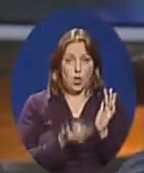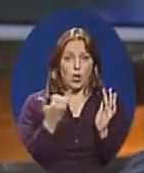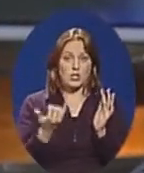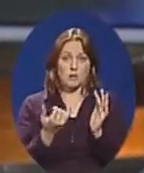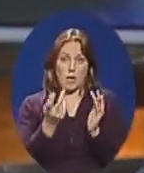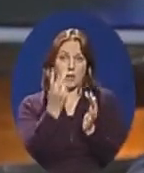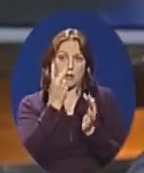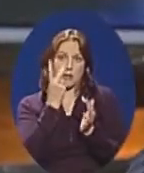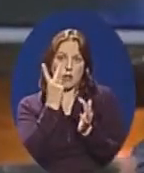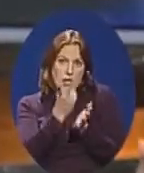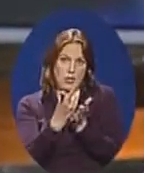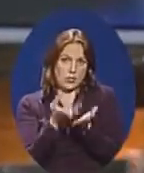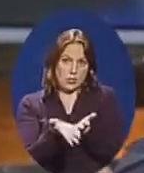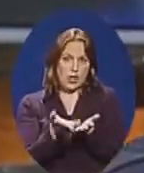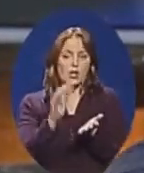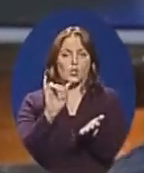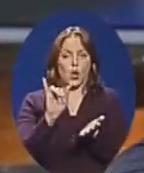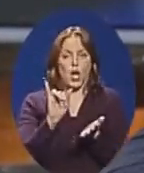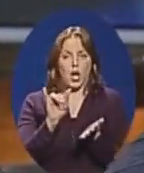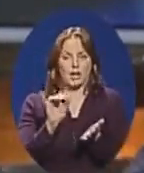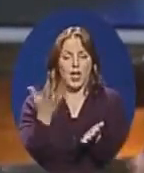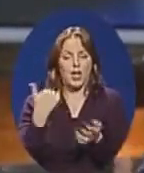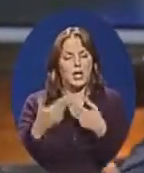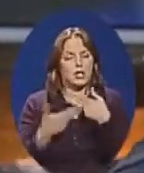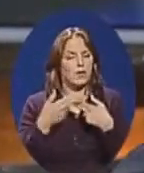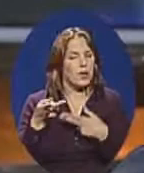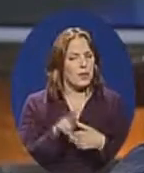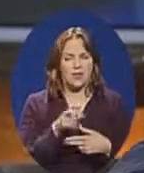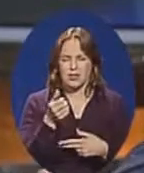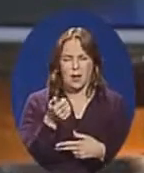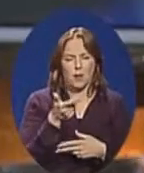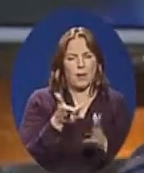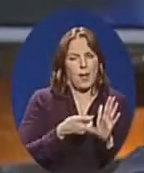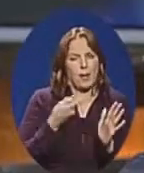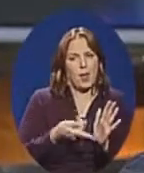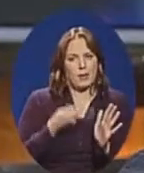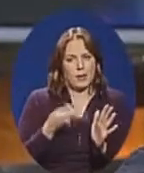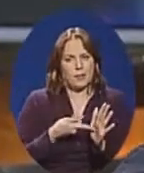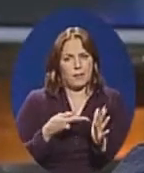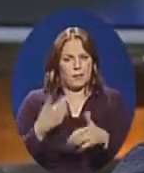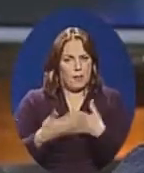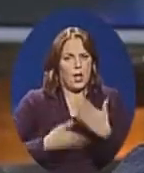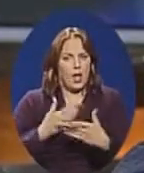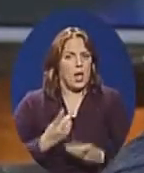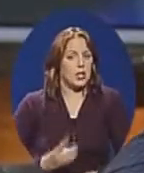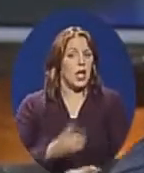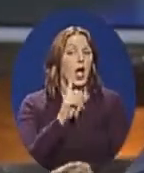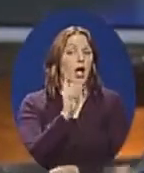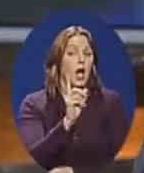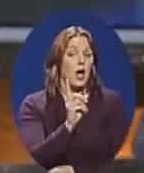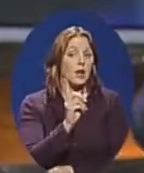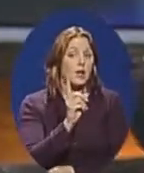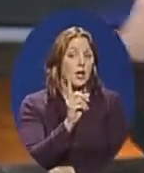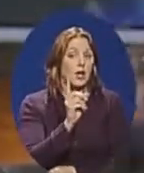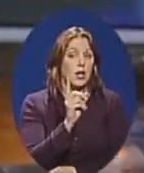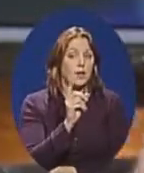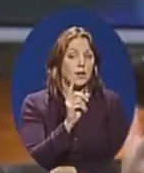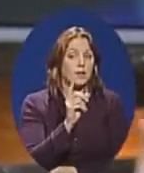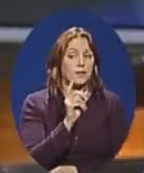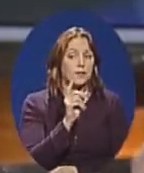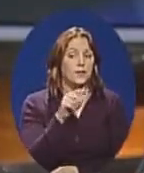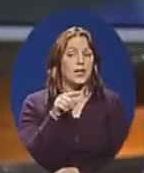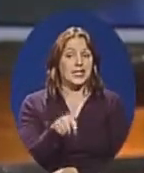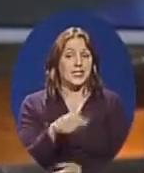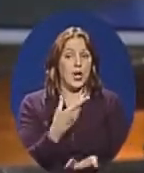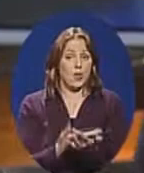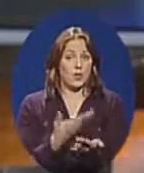עינינו. יואב בעצם היה קרוב למוות כמה וכמה פעמים במהלך הדרך, אבל